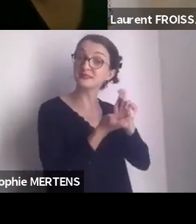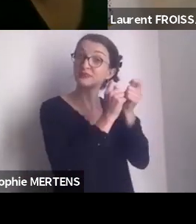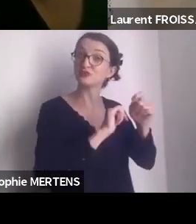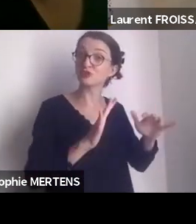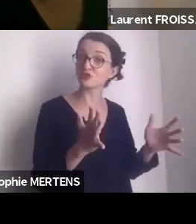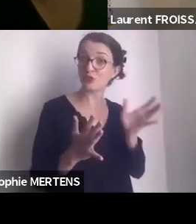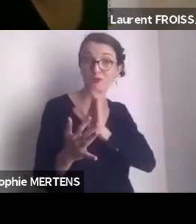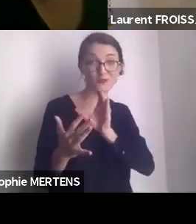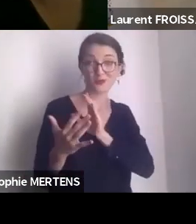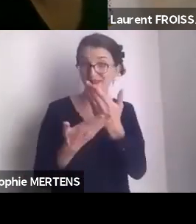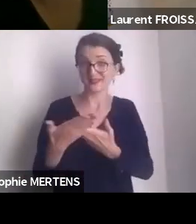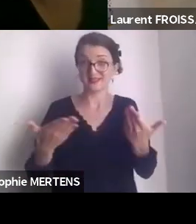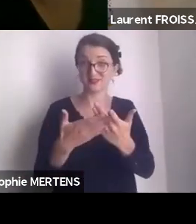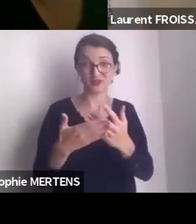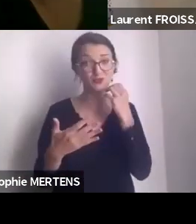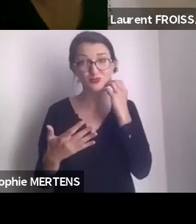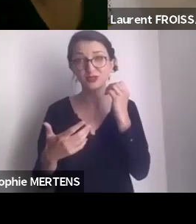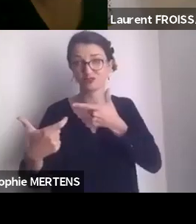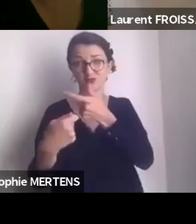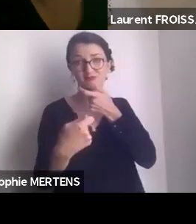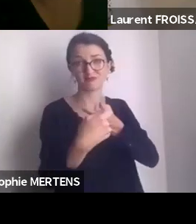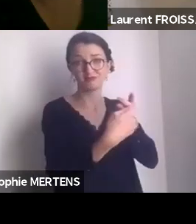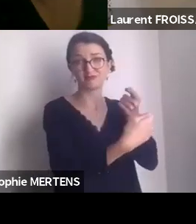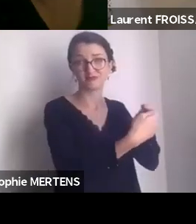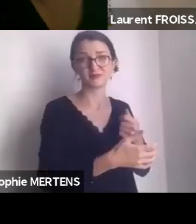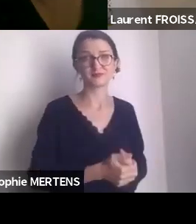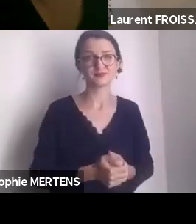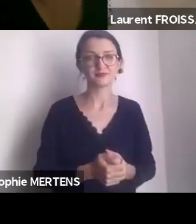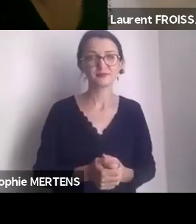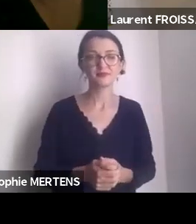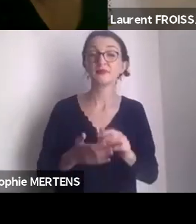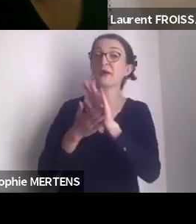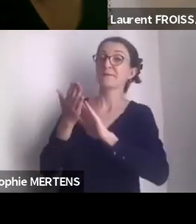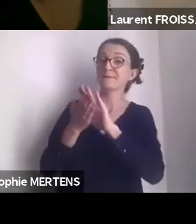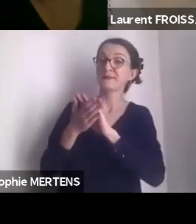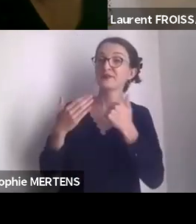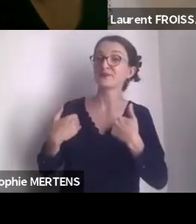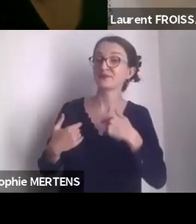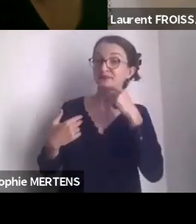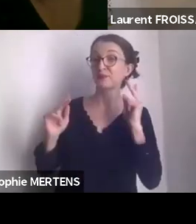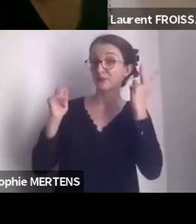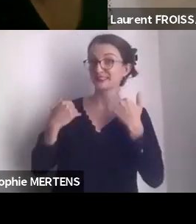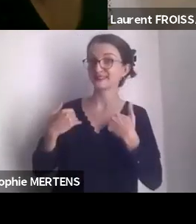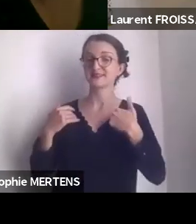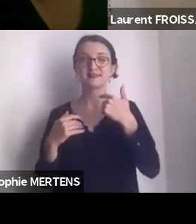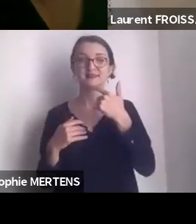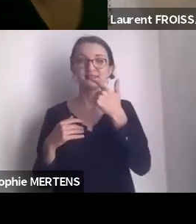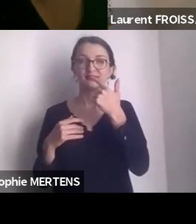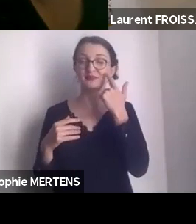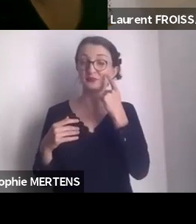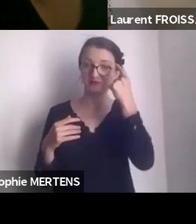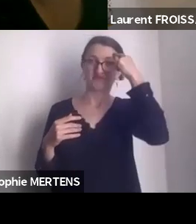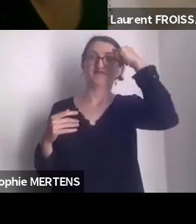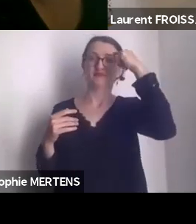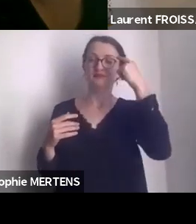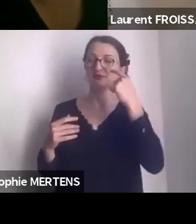est en train de se passer. Voilà, et en quelque sorte. Le rebond qui me vient, c'est donc, si je comprends bien, l'agilité, là, en ce moment, c'est